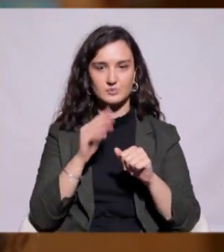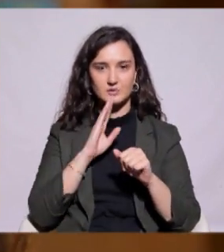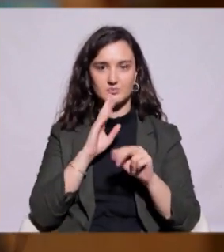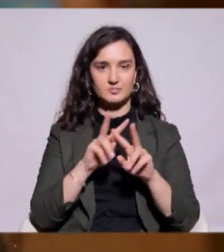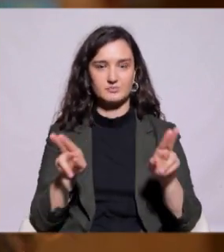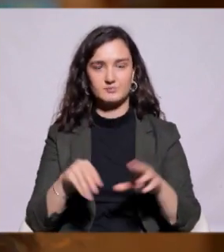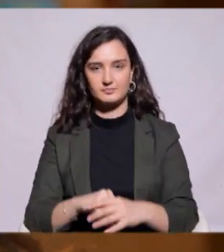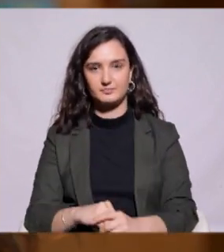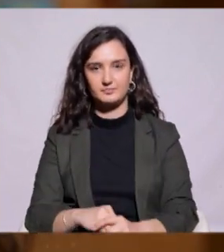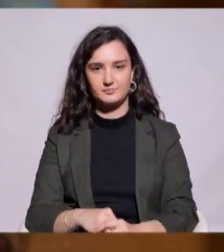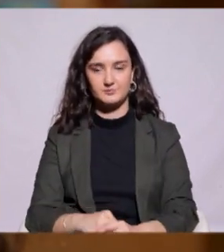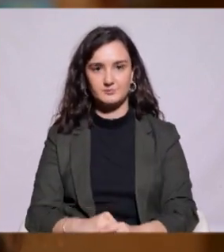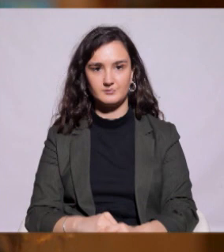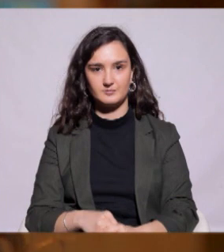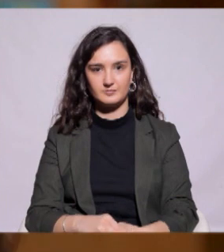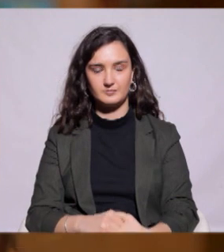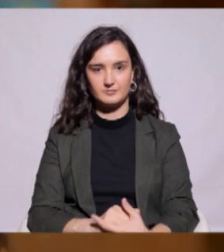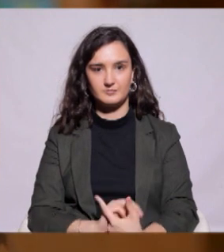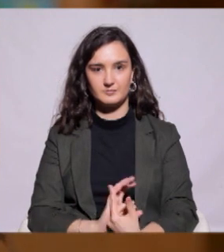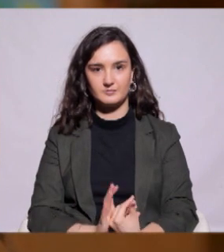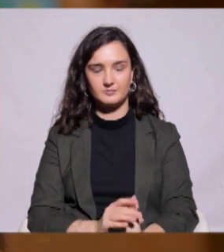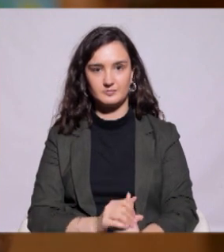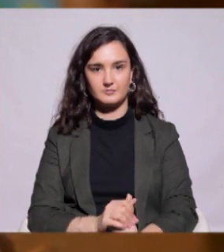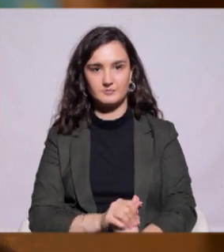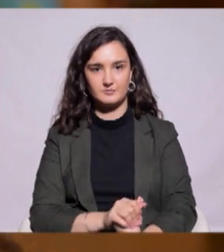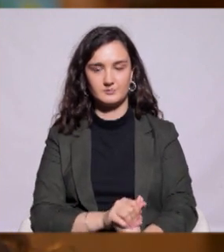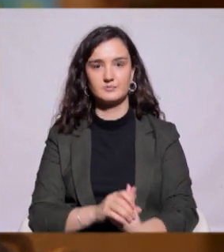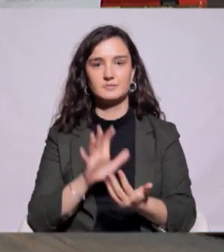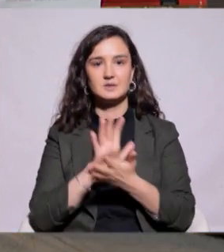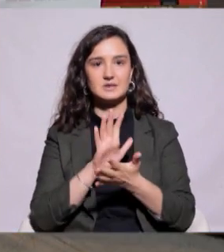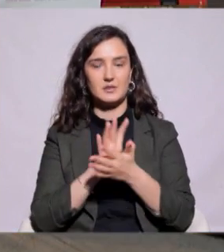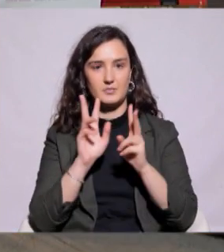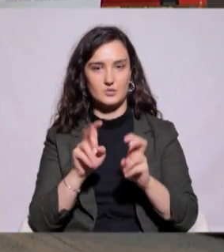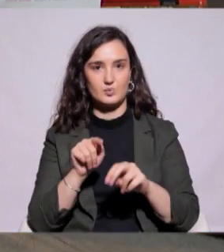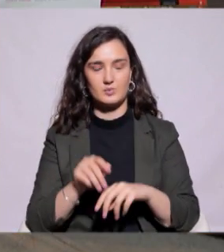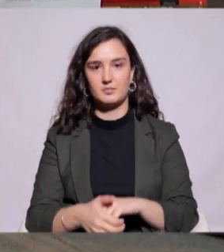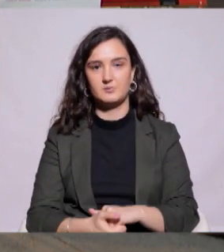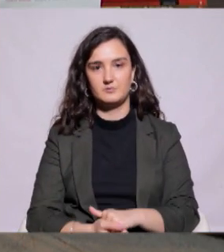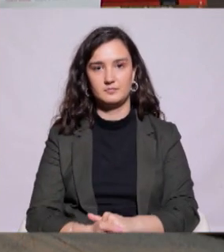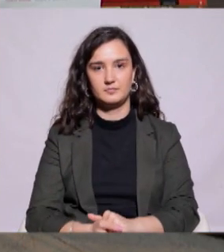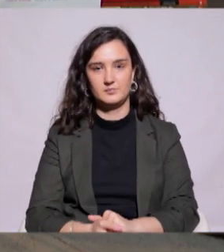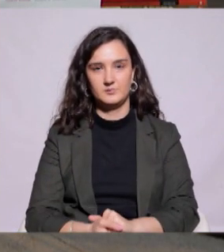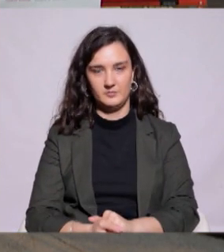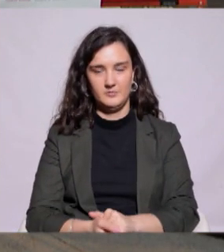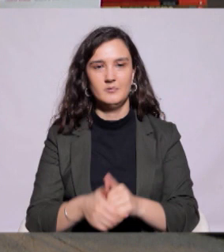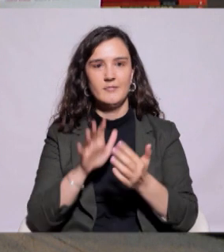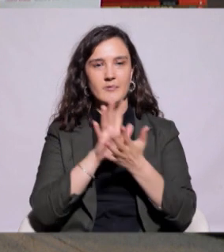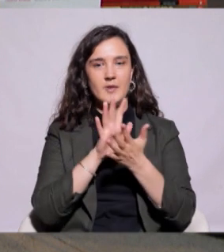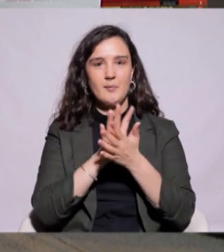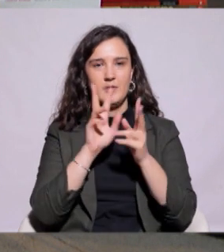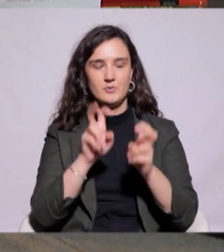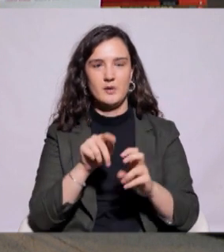Definitely. Pollution, დაბინძურება. Pollution, დაბინძურება.